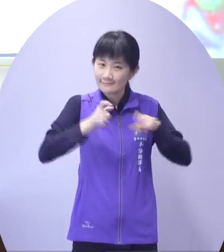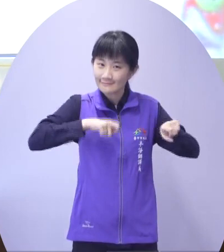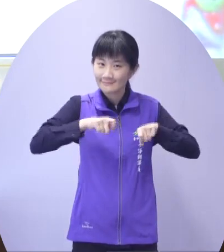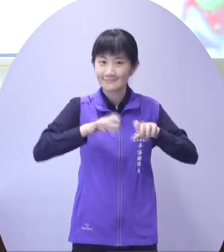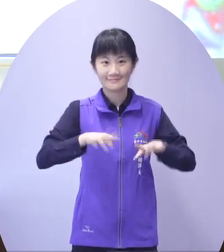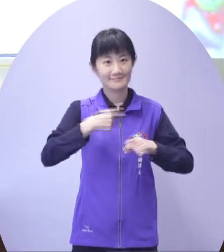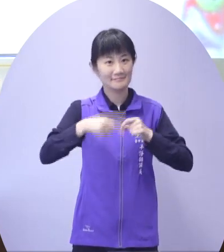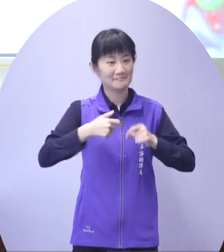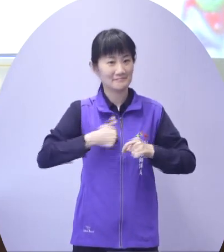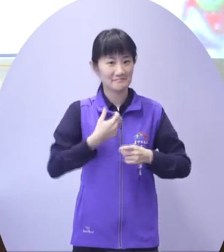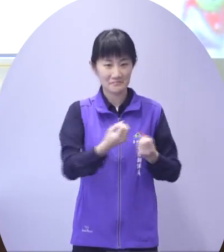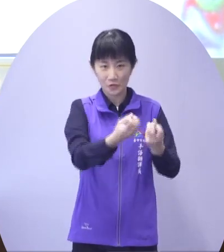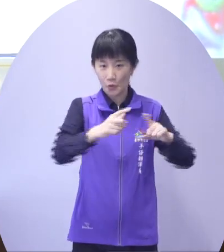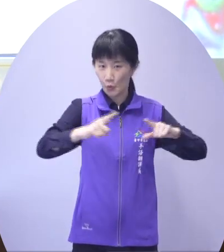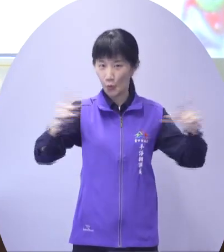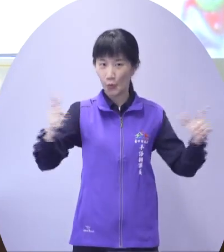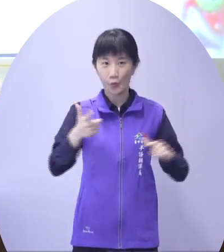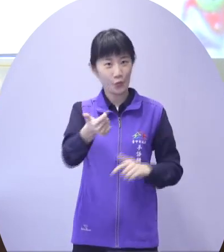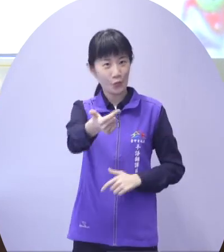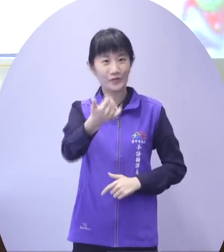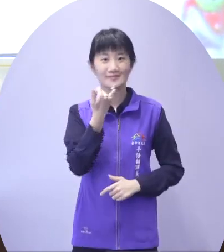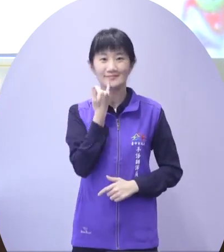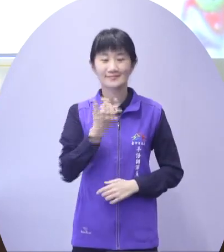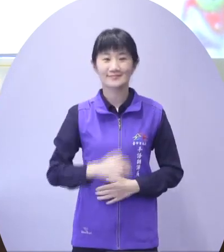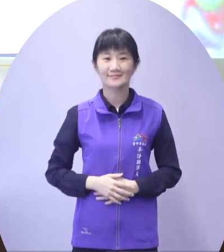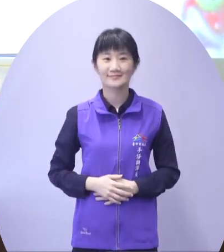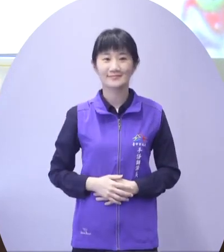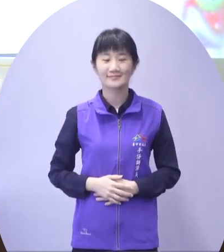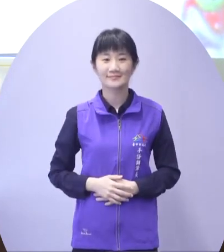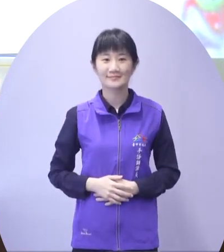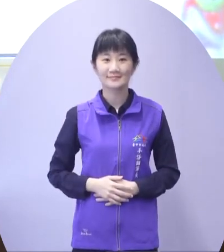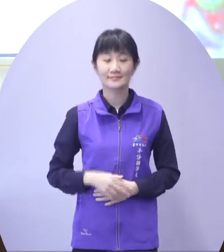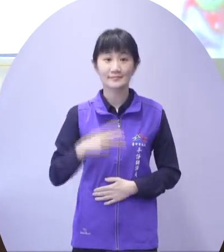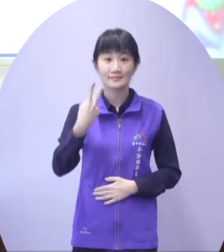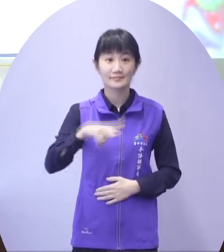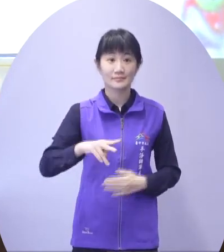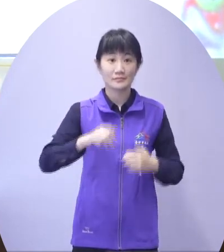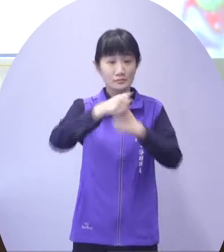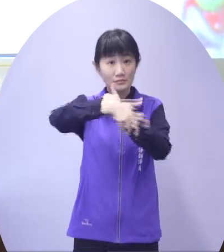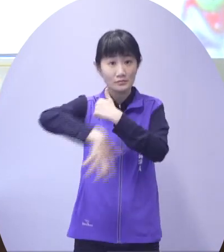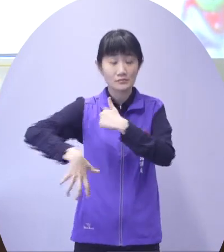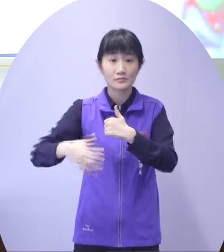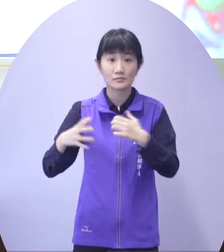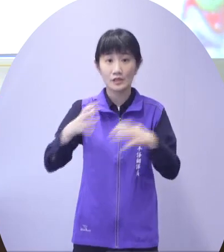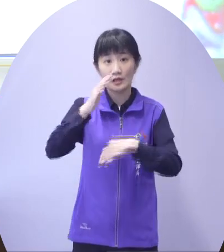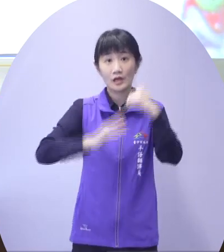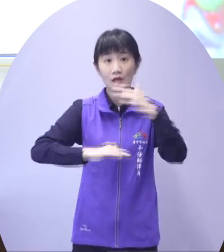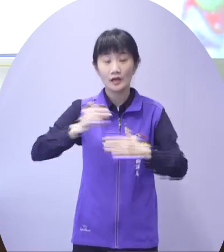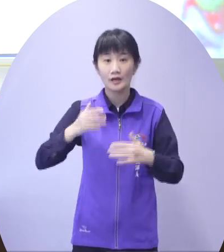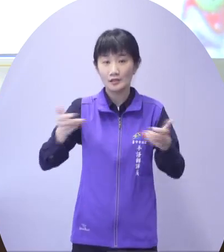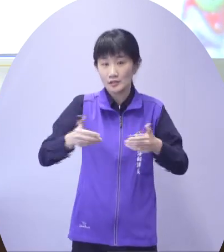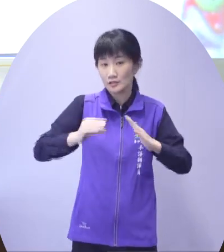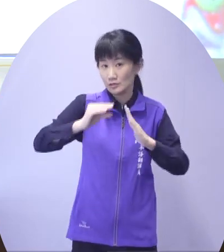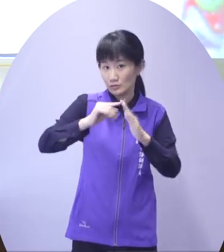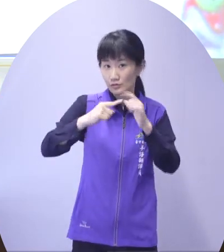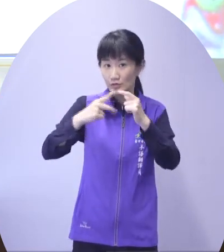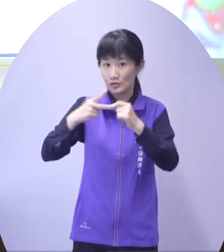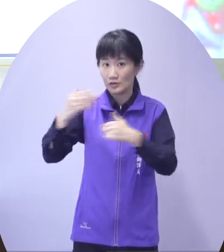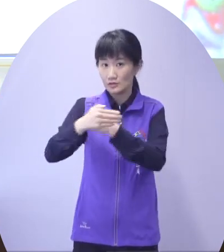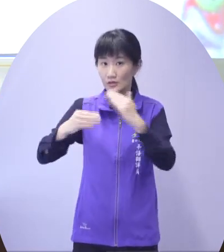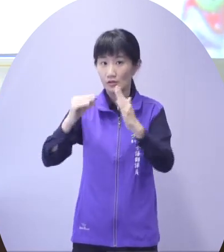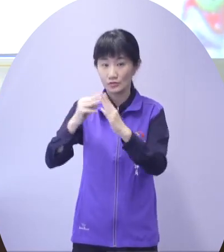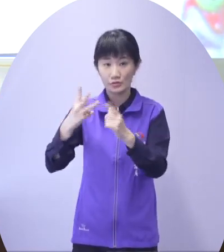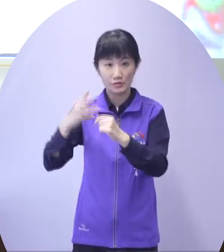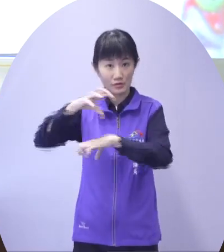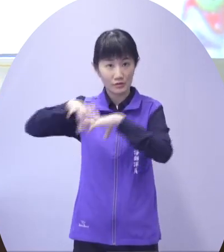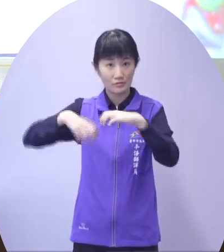非常好看。那我也特别谢谢哈其他搭配相关的局处哈，包括建设局、包括交通局、包括环保